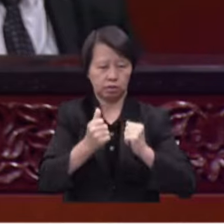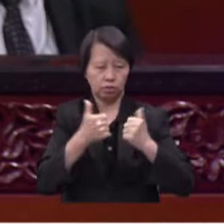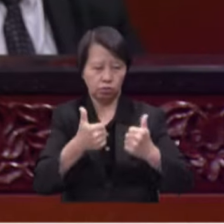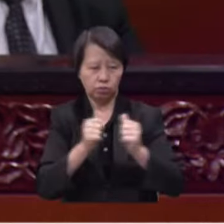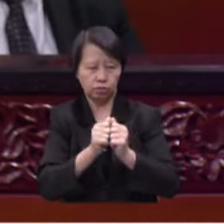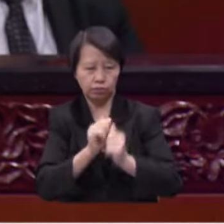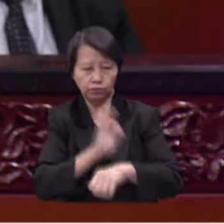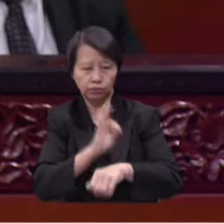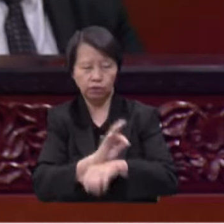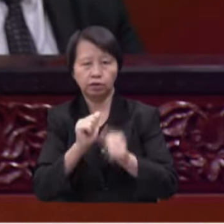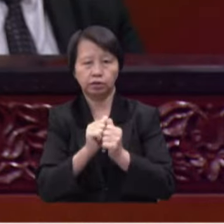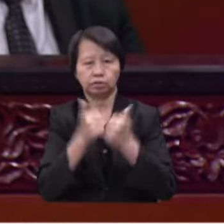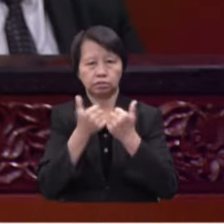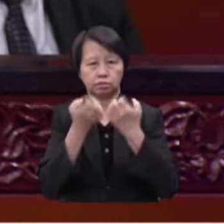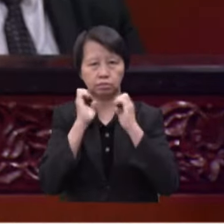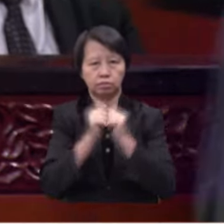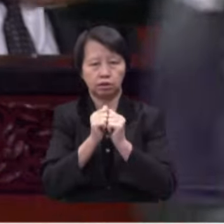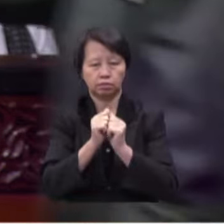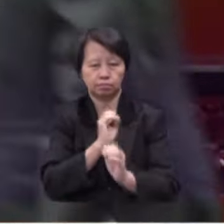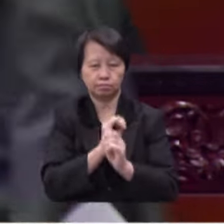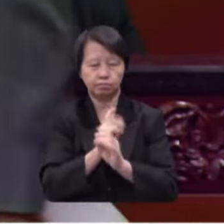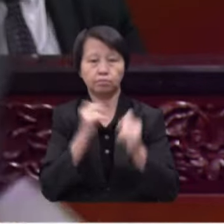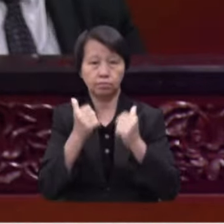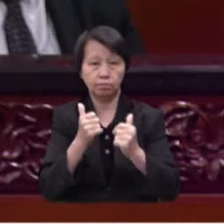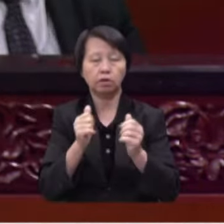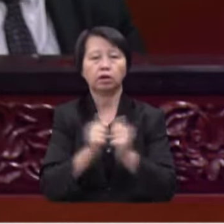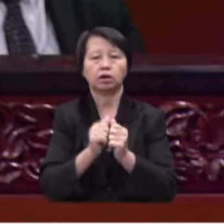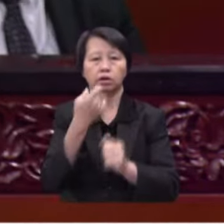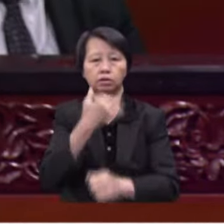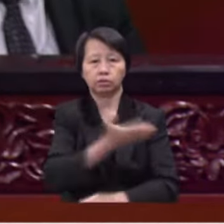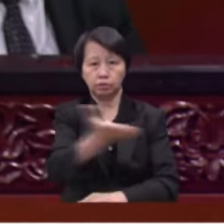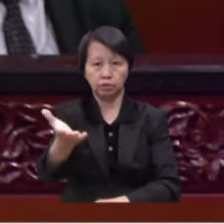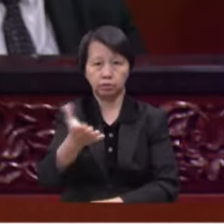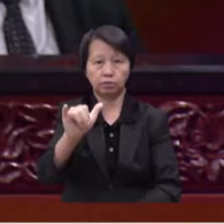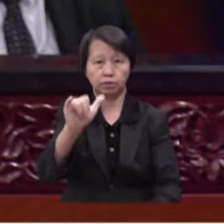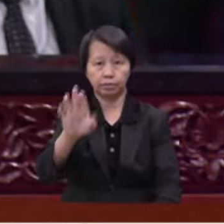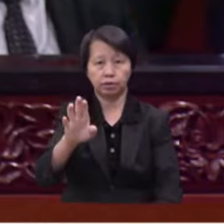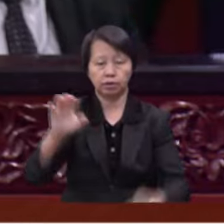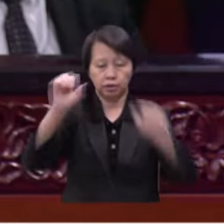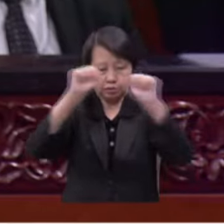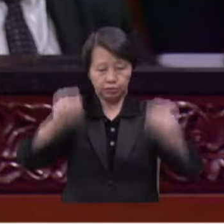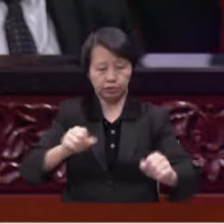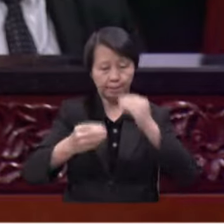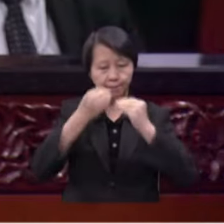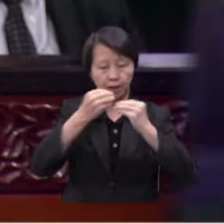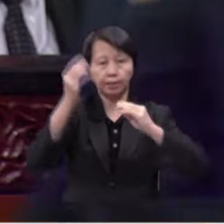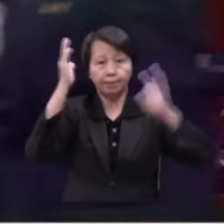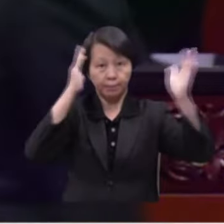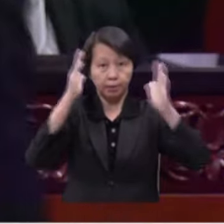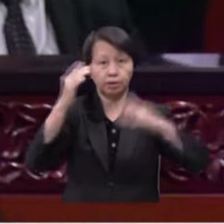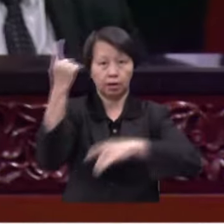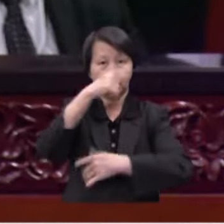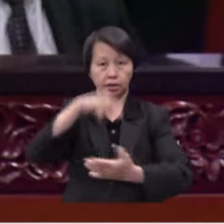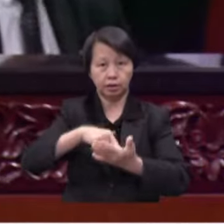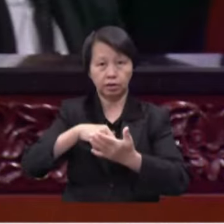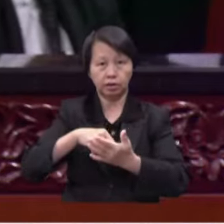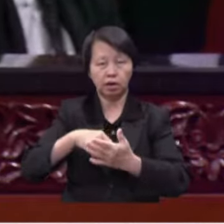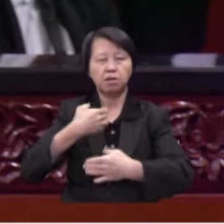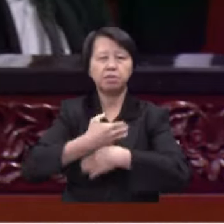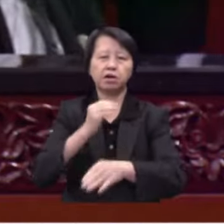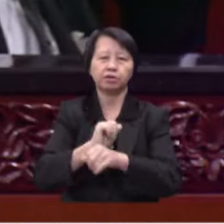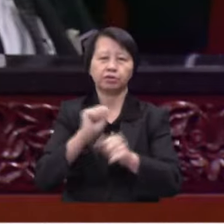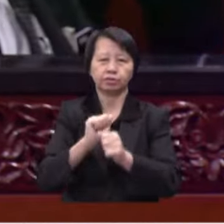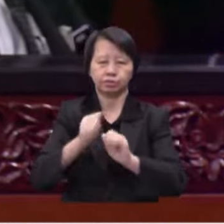dan berfungsi dengan cukup tanpa produktif untuk makluman Ali yang berformat sistem makanan negara kita hari ini dibentuk dengan